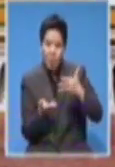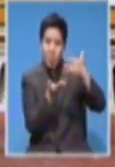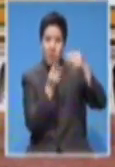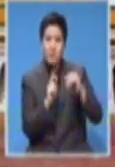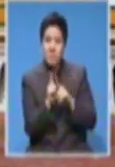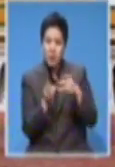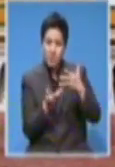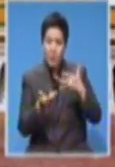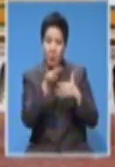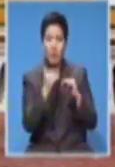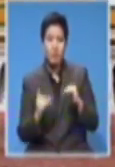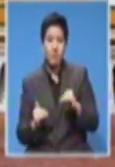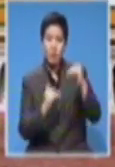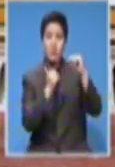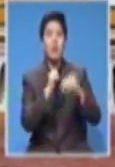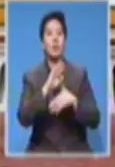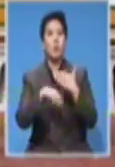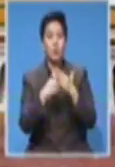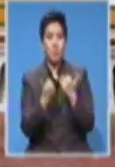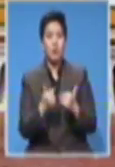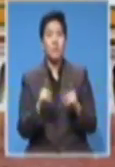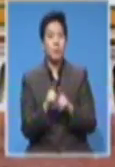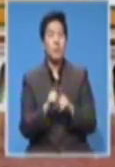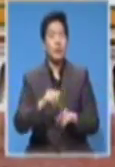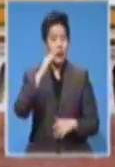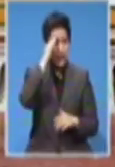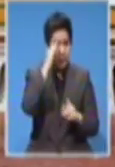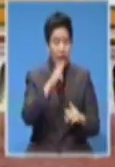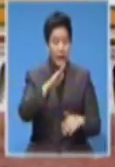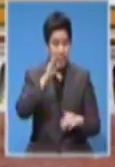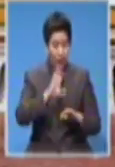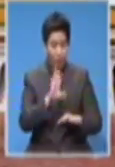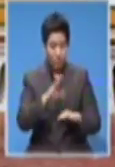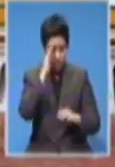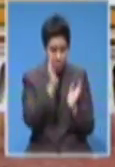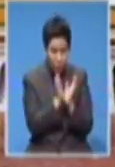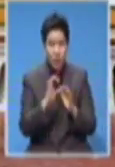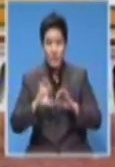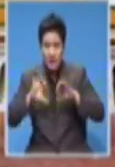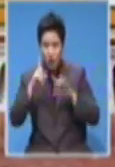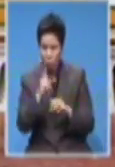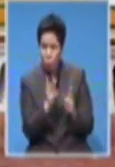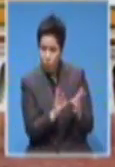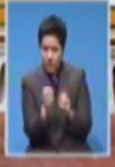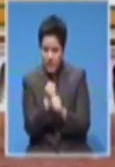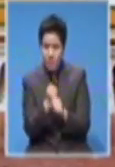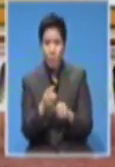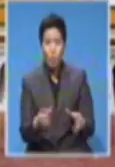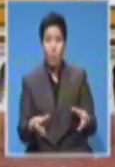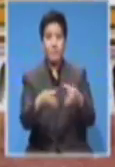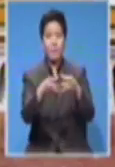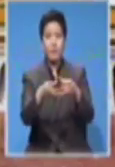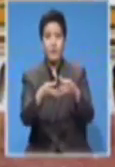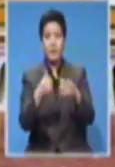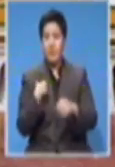ไงไม่งั้นใครขึ้นมาก็ครอบได้หมดทุกอันทั้งข้าราชการทั้งตำรวจก็เป็นแบบเดิมอีกไปแก้แบบนี้นะถ้าตั้งใครมาสักกลุ่มนึงแล้